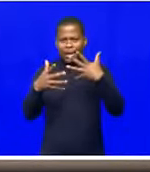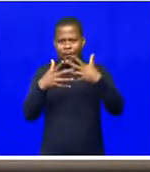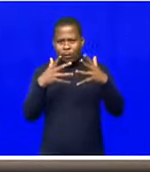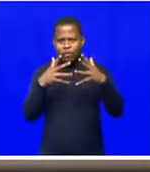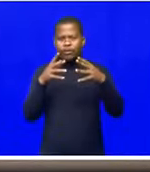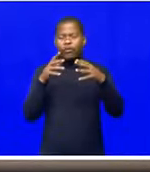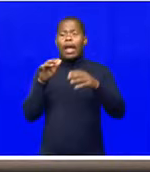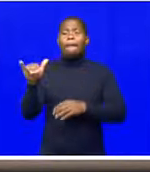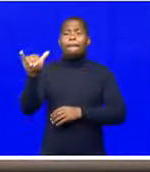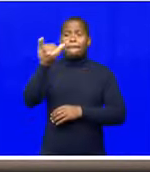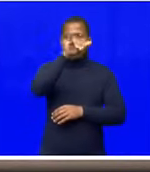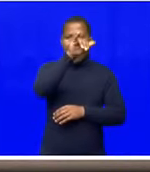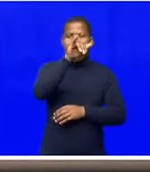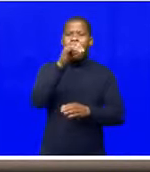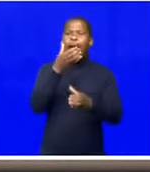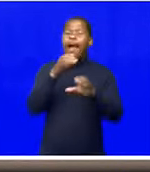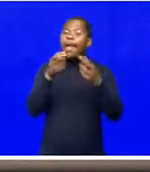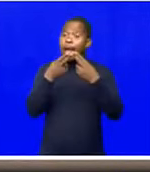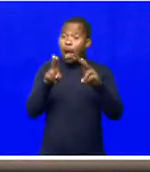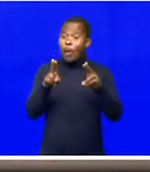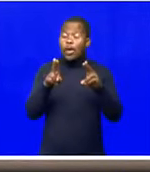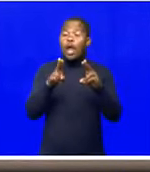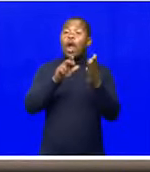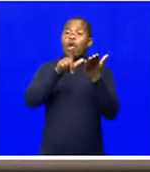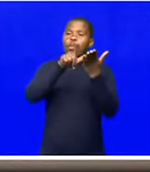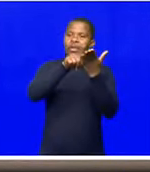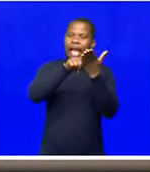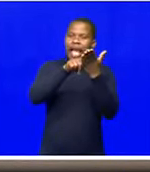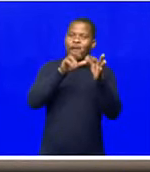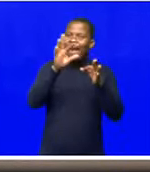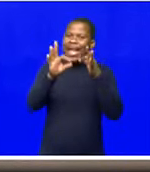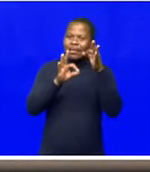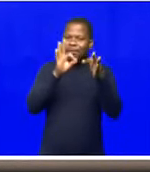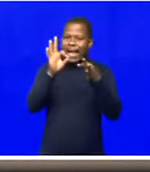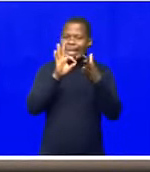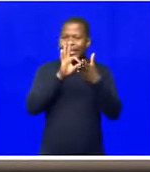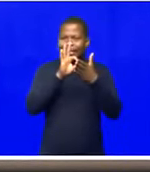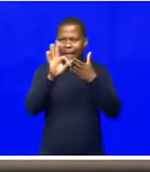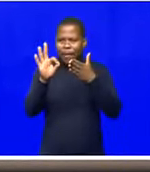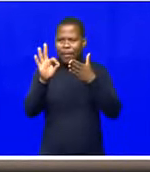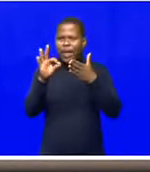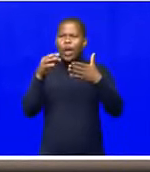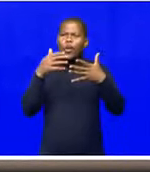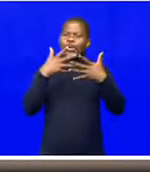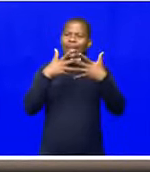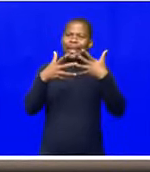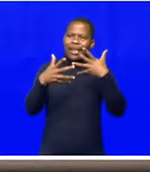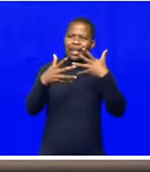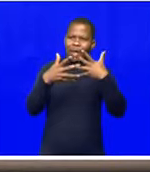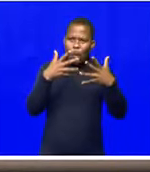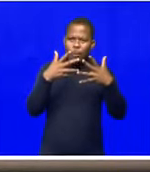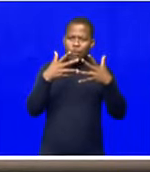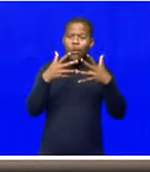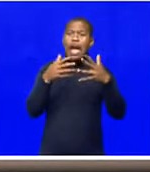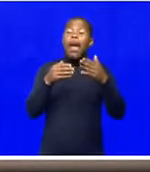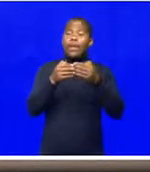lo mthetho uyakufaka lokwekuthi letimpahla letifika